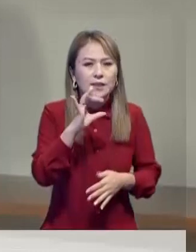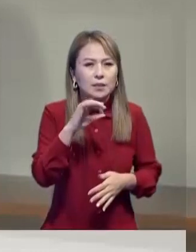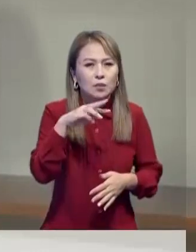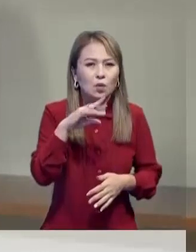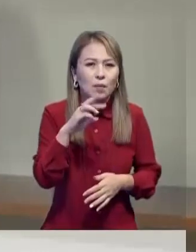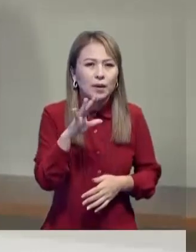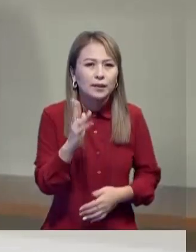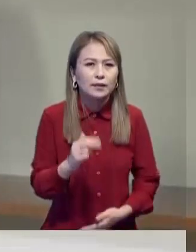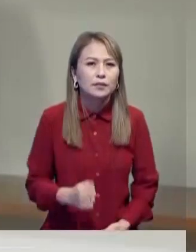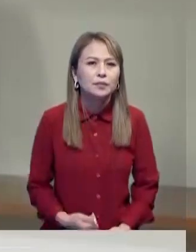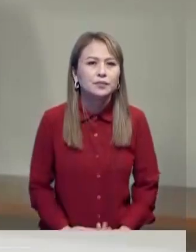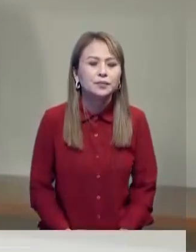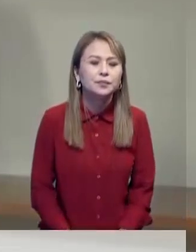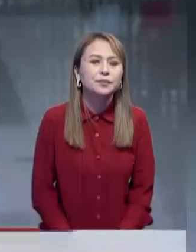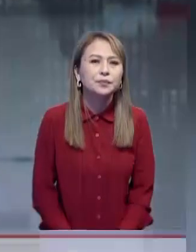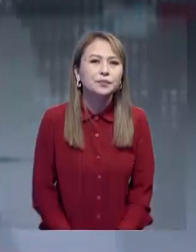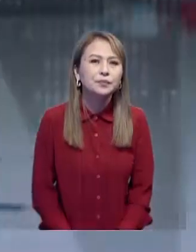емделеді.